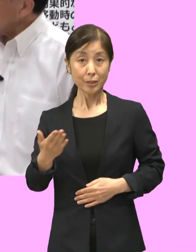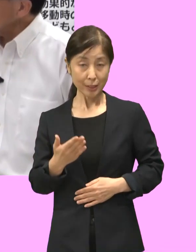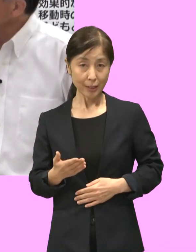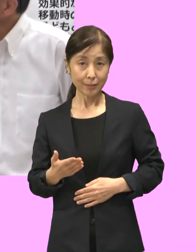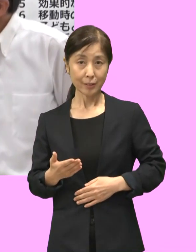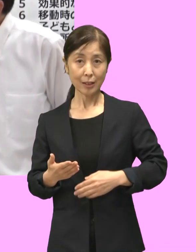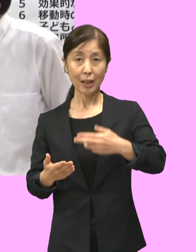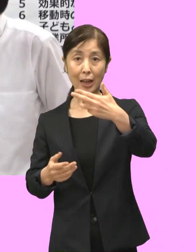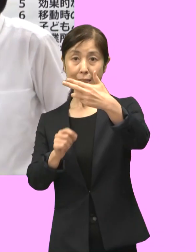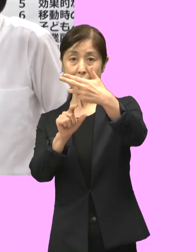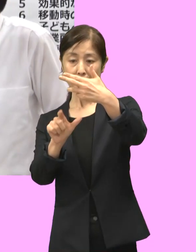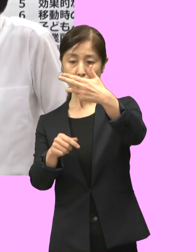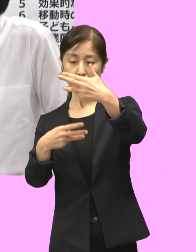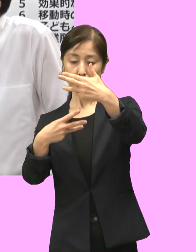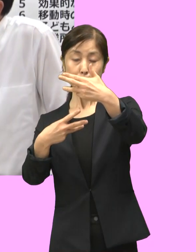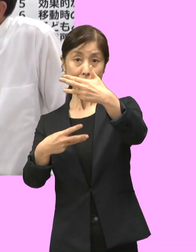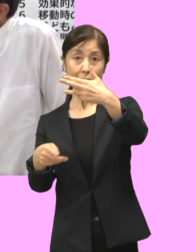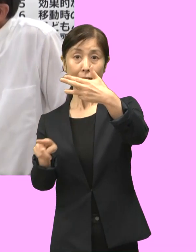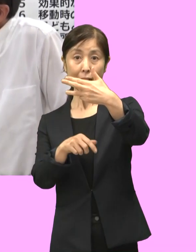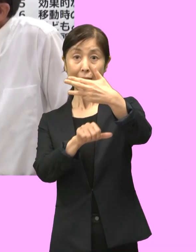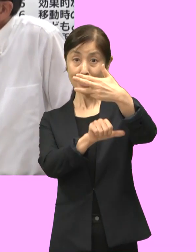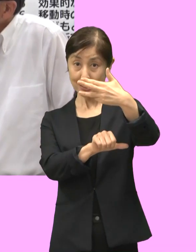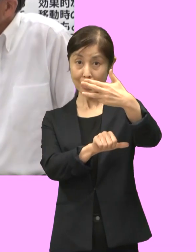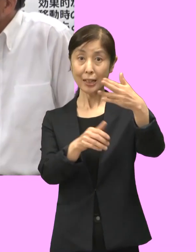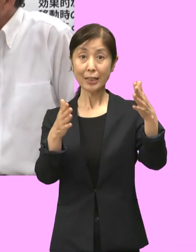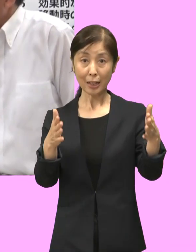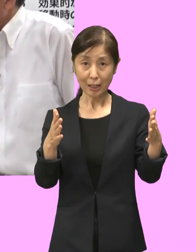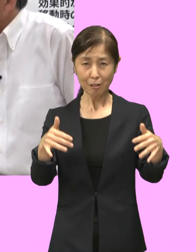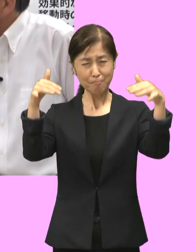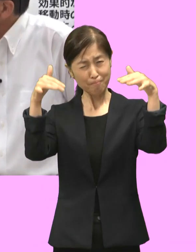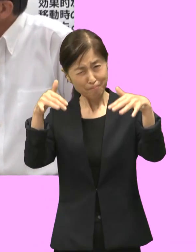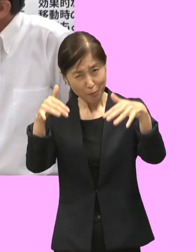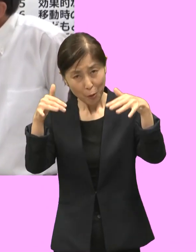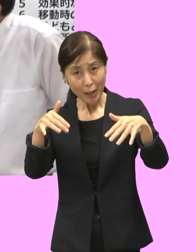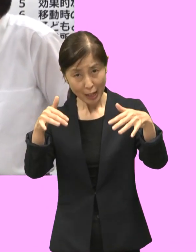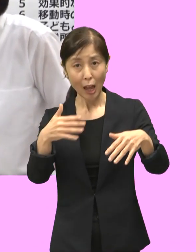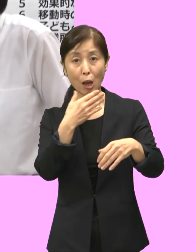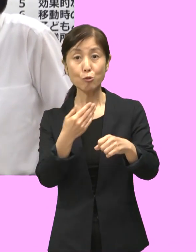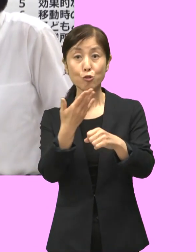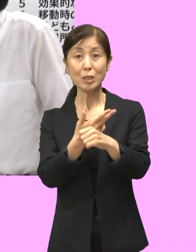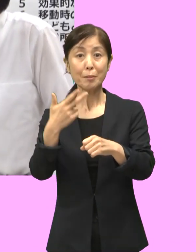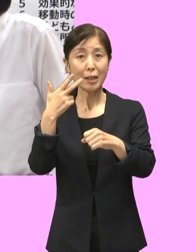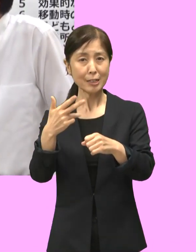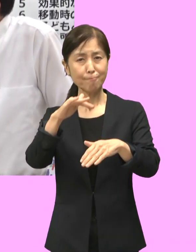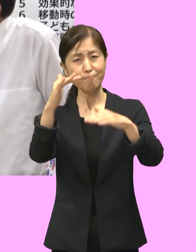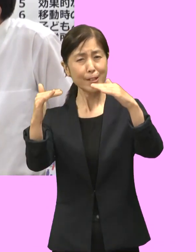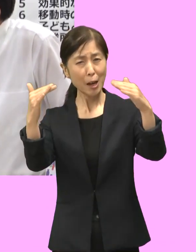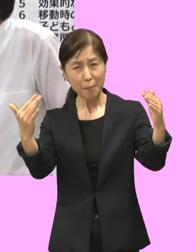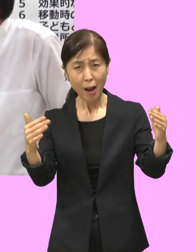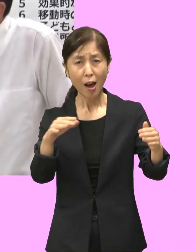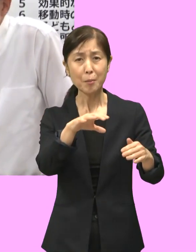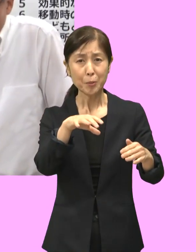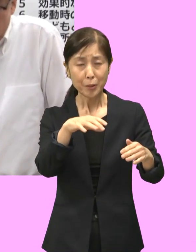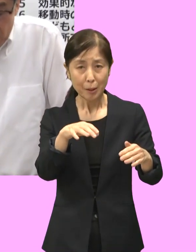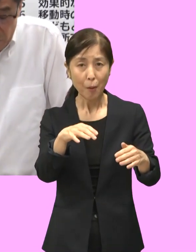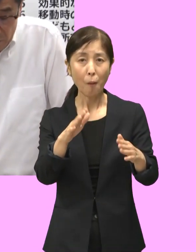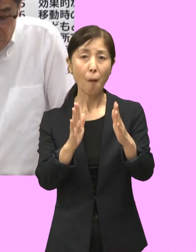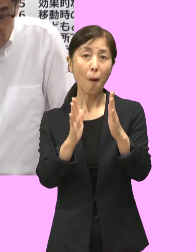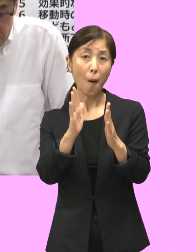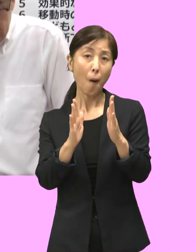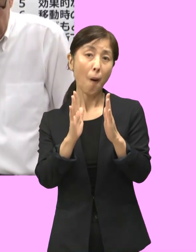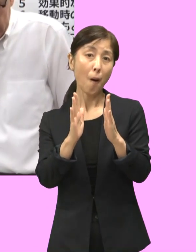それから8月3日から5日にかけての大雨で、福島市の山間部でも林道